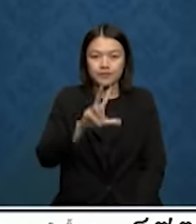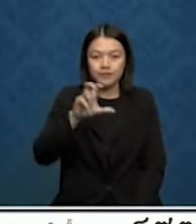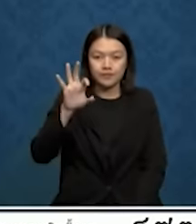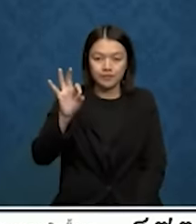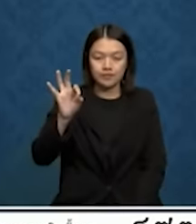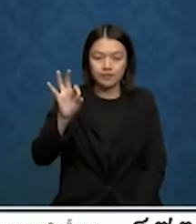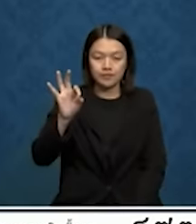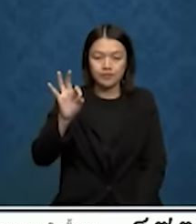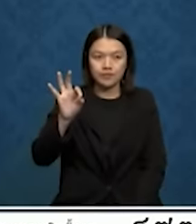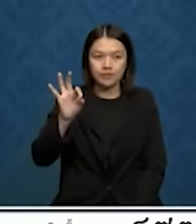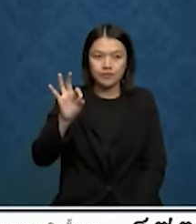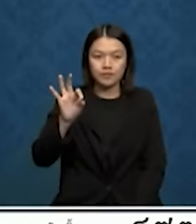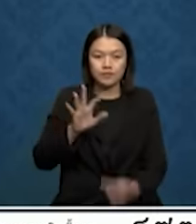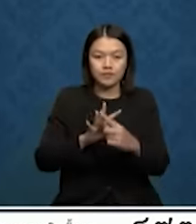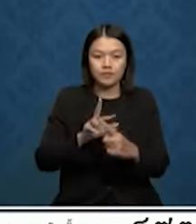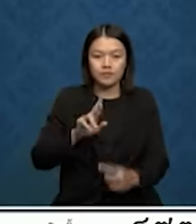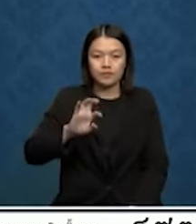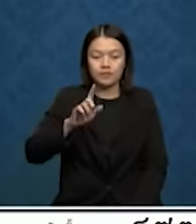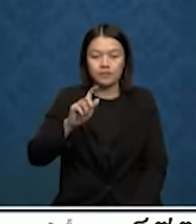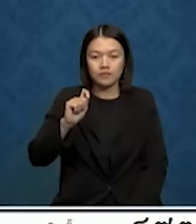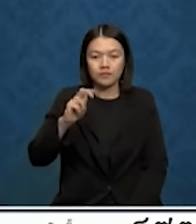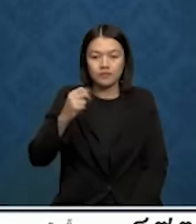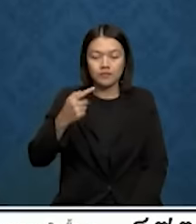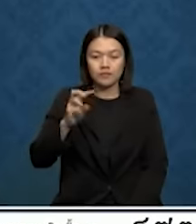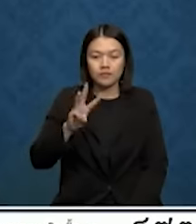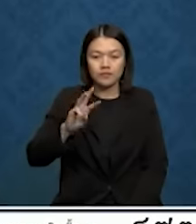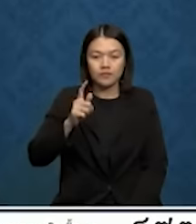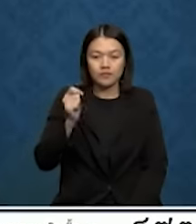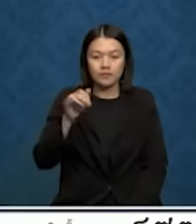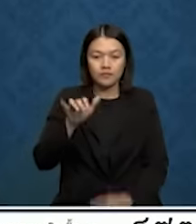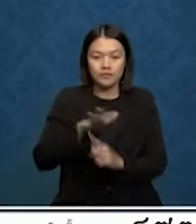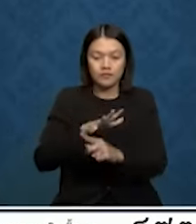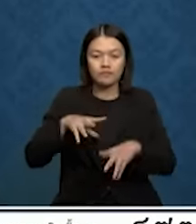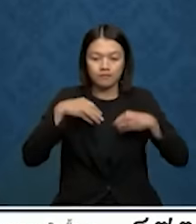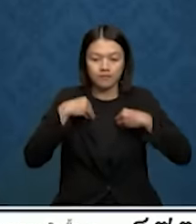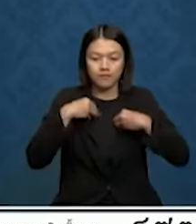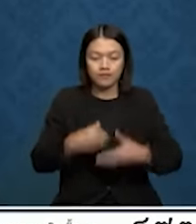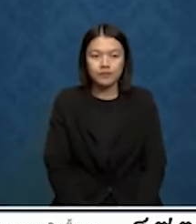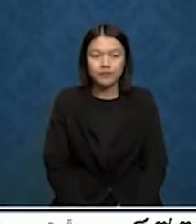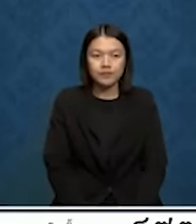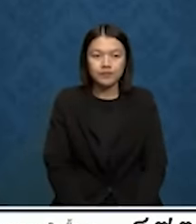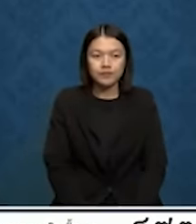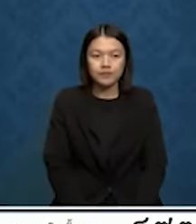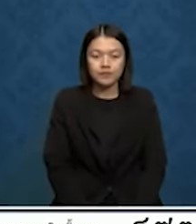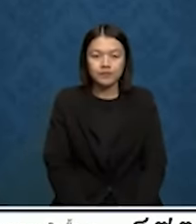309นายเรืองวิทย์คูณวัฒนาพงษ ์เห็นชอบครับ